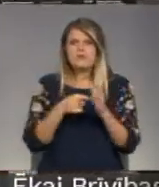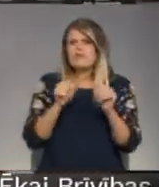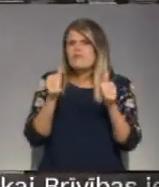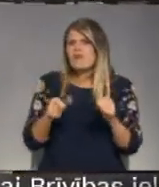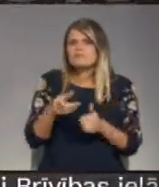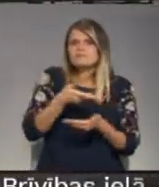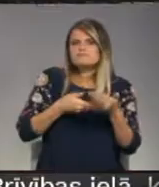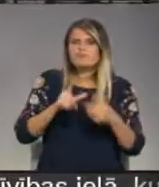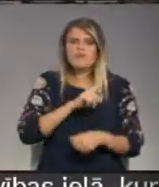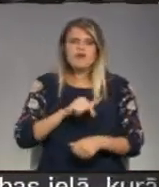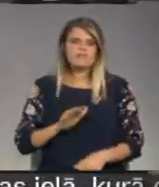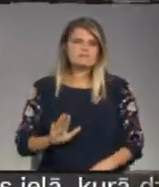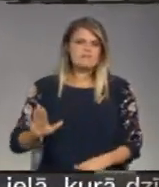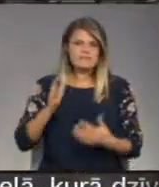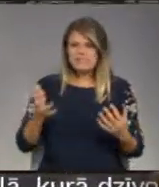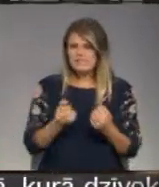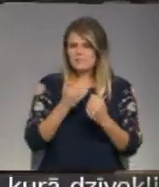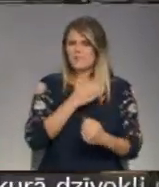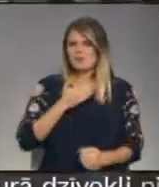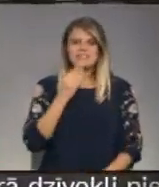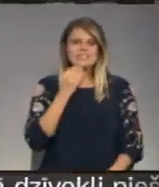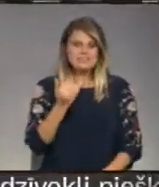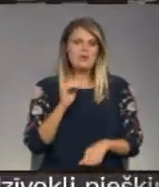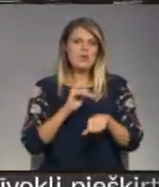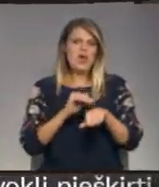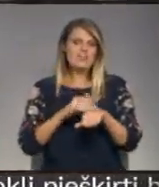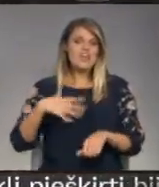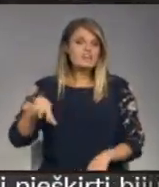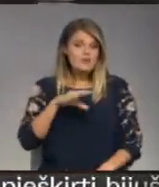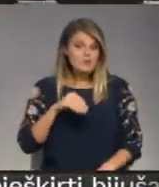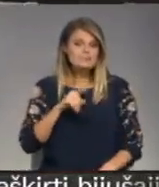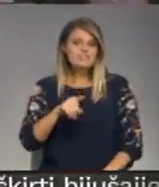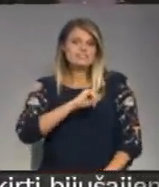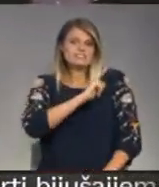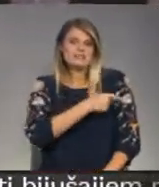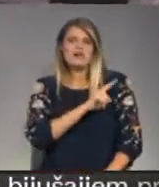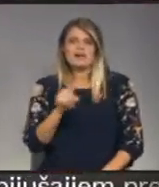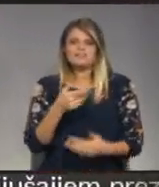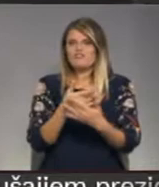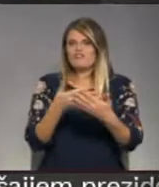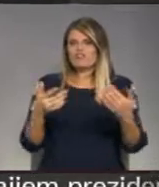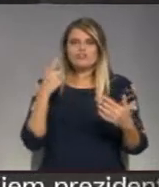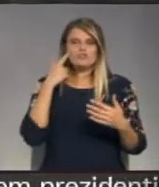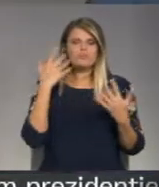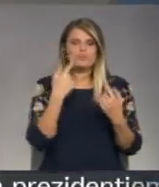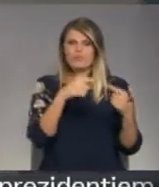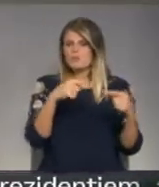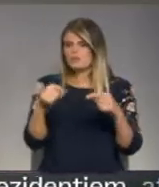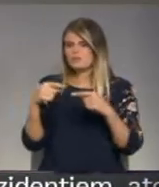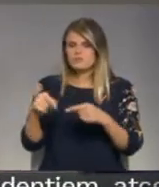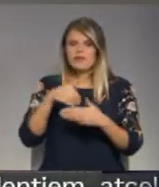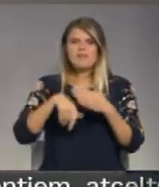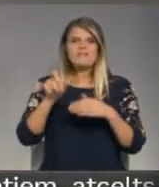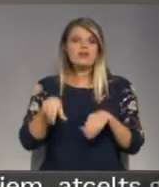viņi līdzdarbojas Latvijas valsts tapšanā. Tas, man liekas, ļoti simpātiski un atgādina mums, ka tas spēks jau arī ir dažādībā un uzskatu daudzveidībā.